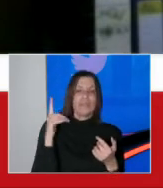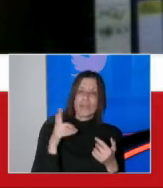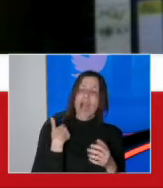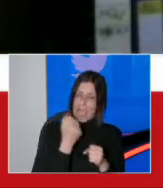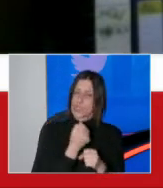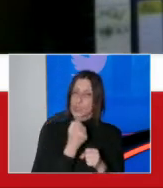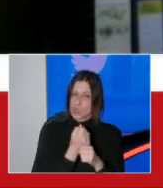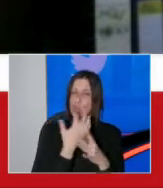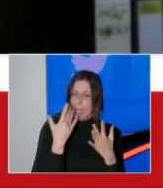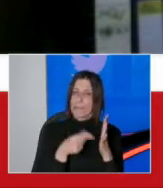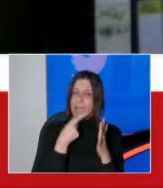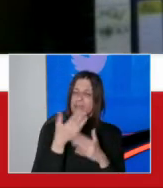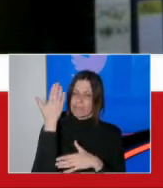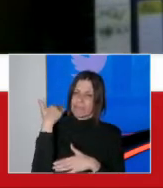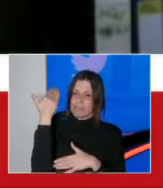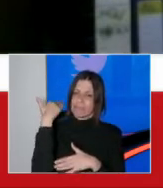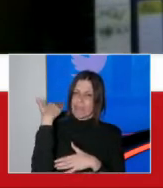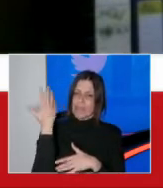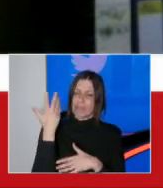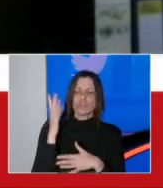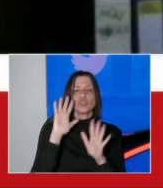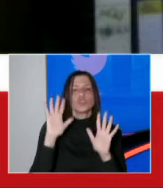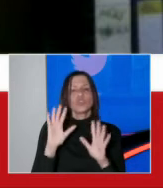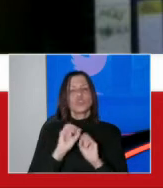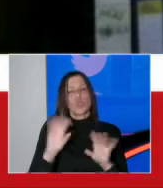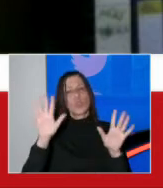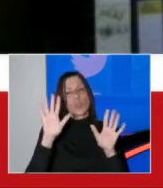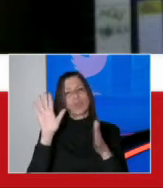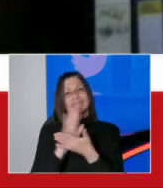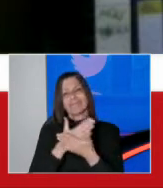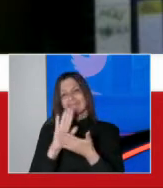כמה וכמה פעמים, שידור גזר הדין